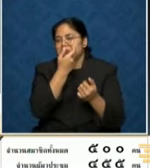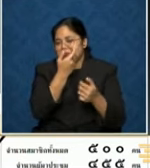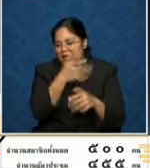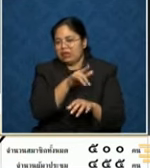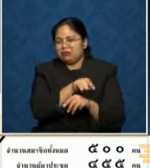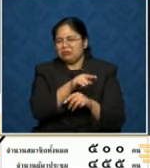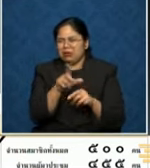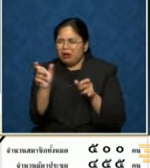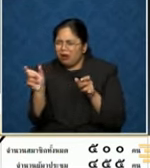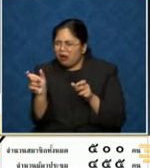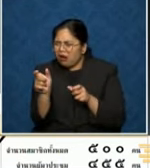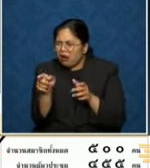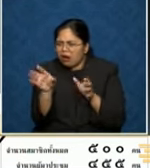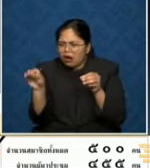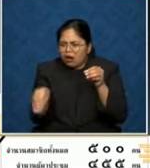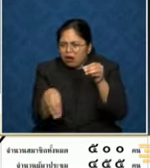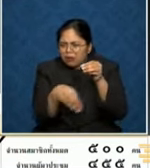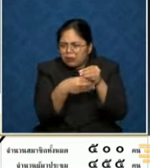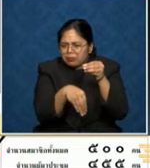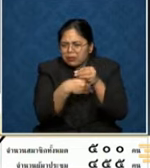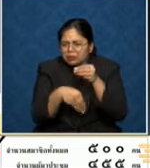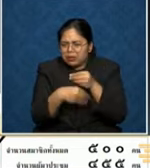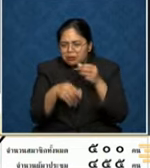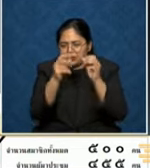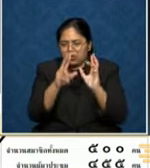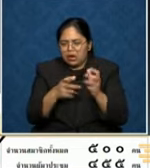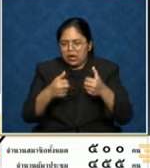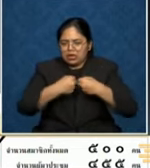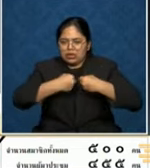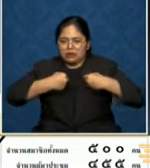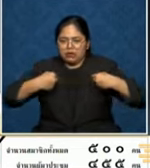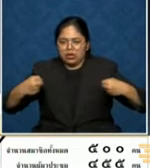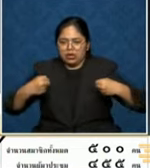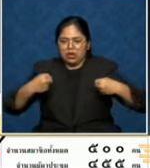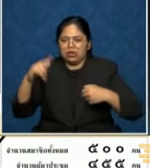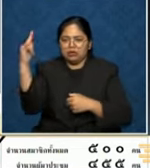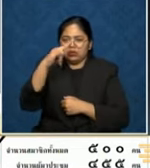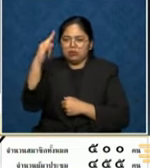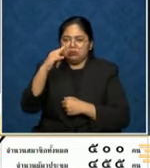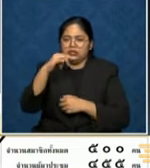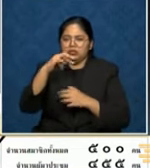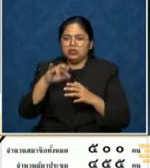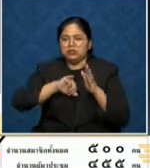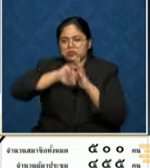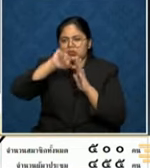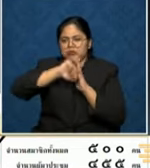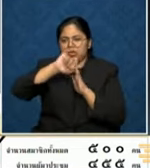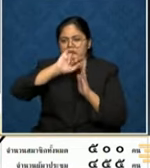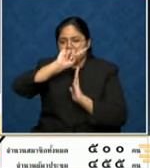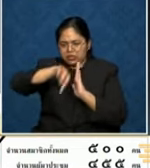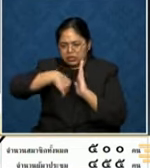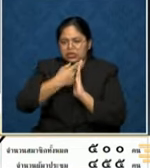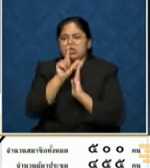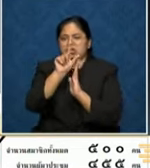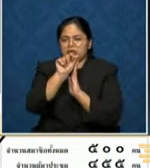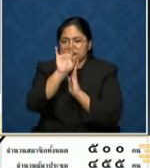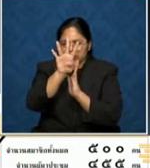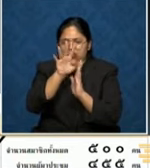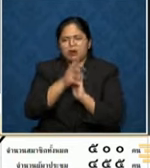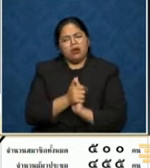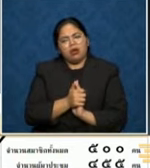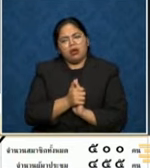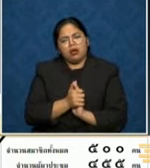เล็กน้อยค่ะจนงงว่าเอามาเคลมได้ด้วยเหรออย่างเช่นขยายเวลาการเปิดสนามบินเชียงใหม่เป็น24ชั่วโมงเข้าใจว่าน่าจะเป็นเรื่องที่พี่น้องประช